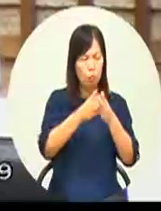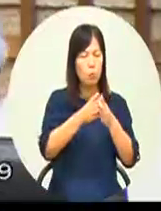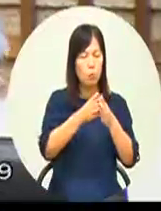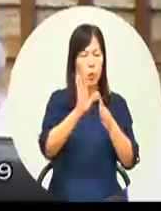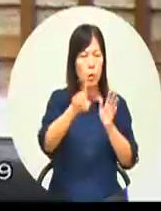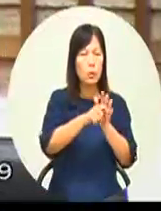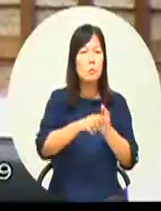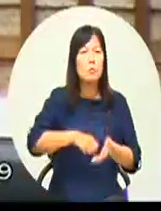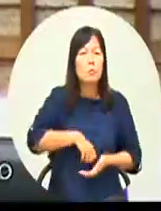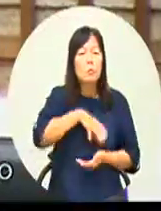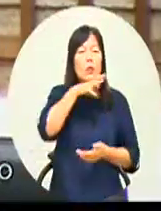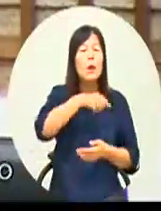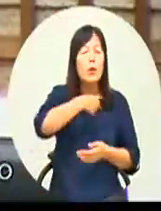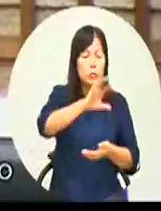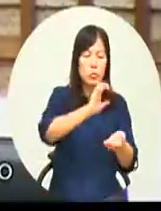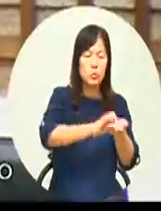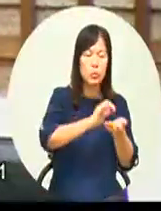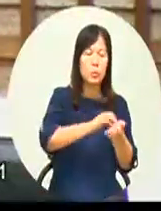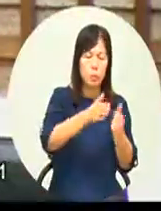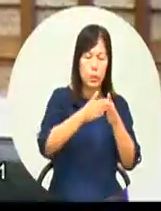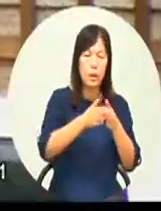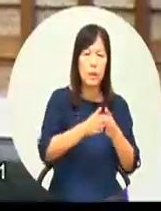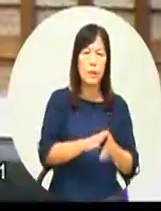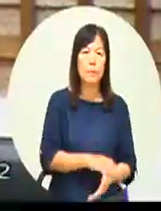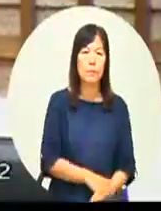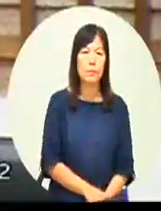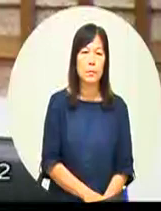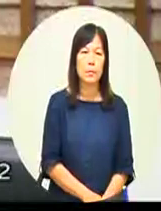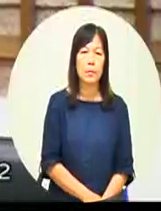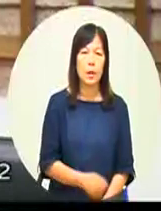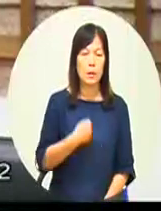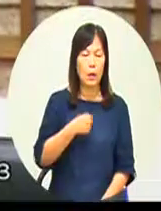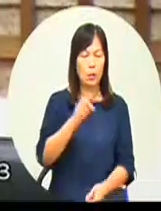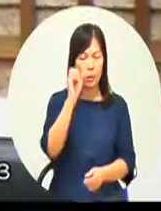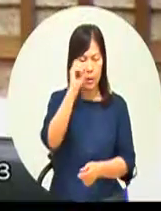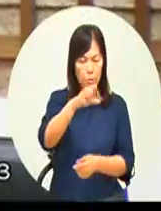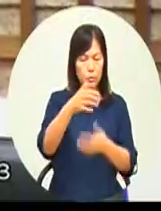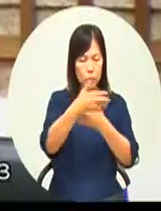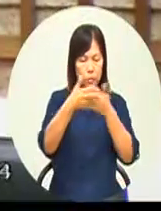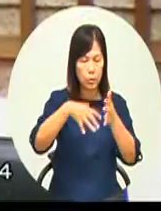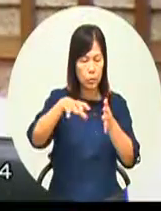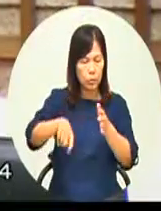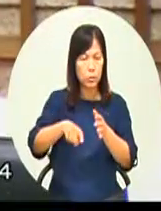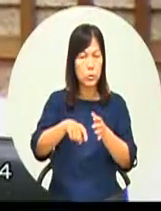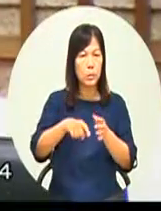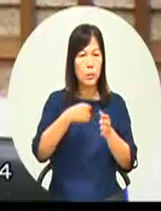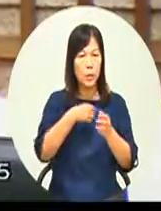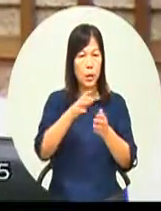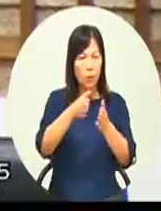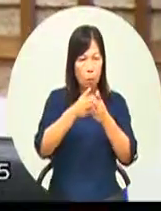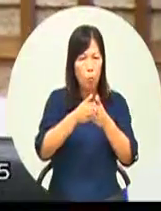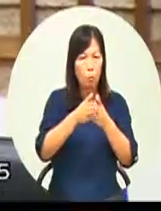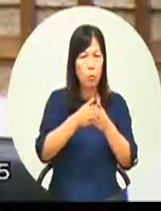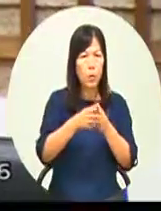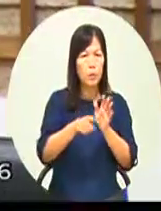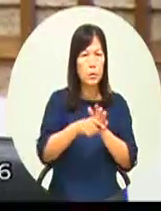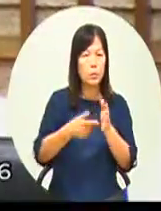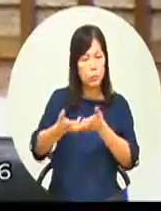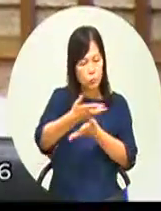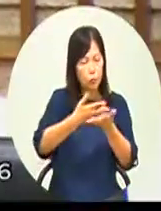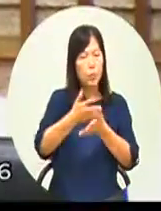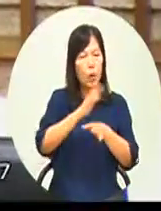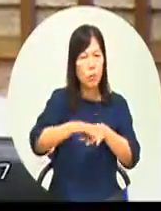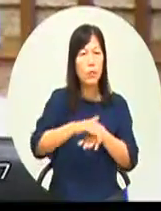些长者需要到医院的这个部分的话，我想我会再跟交通局这边做一个需求的一个大家来做一个协